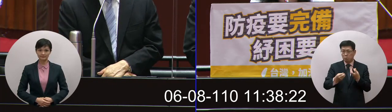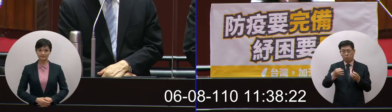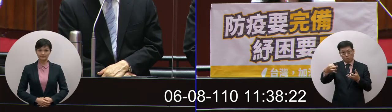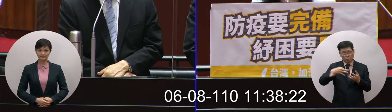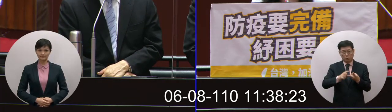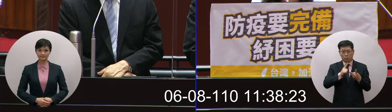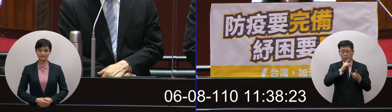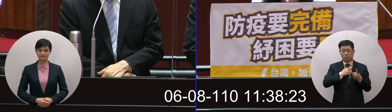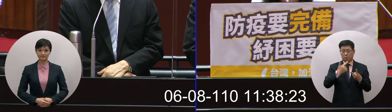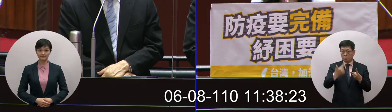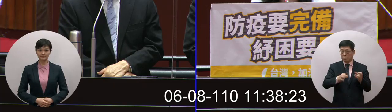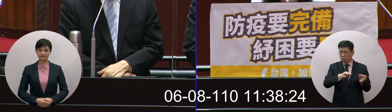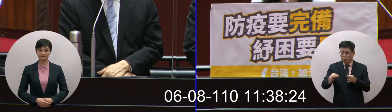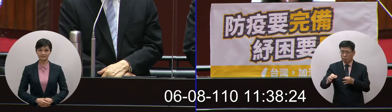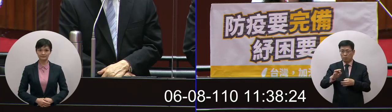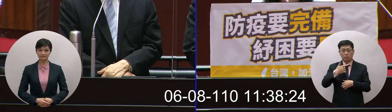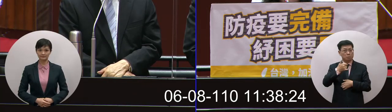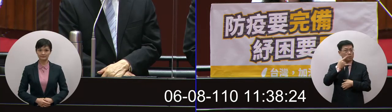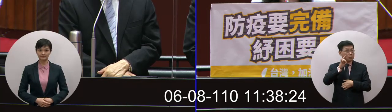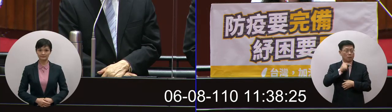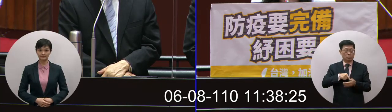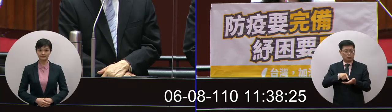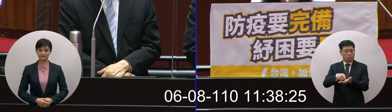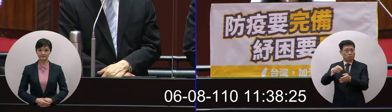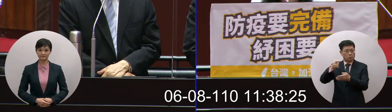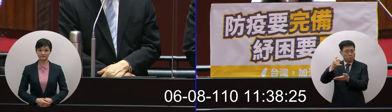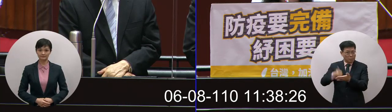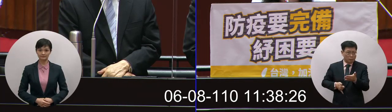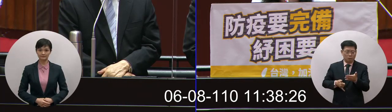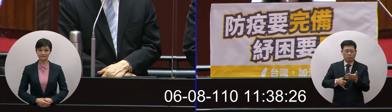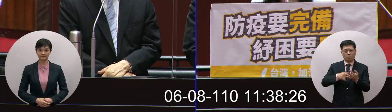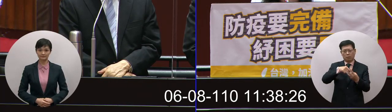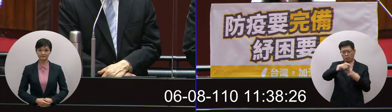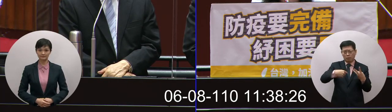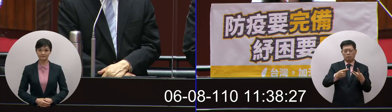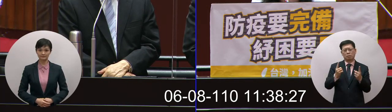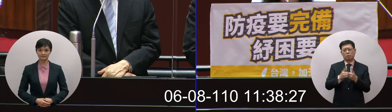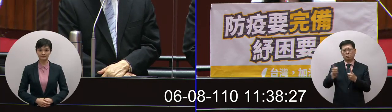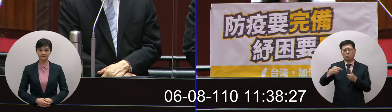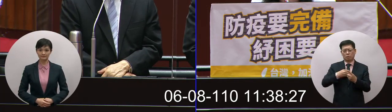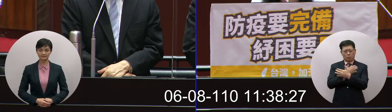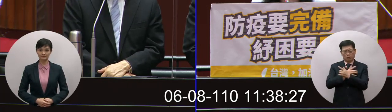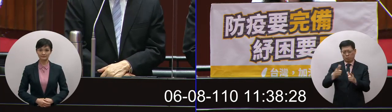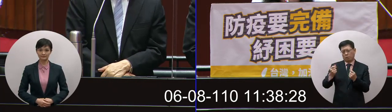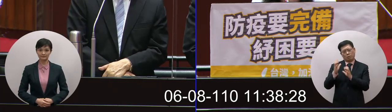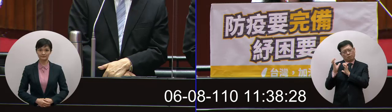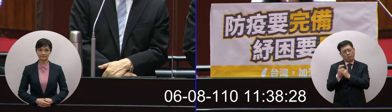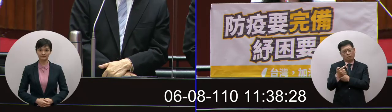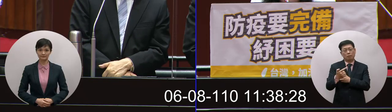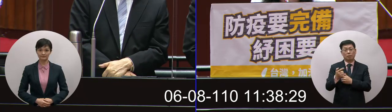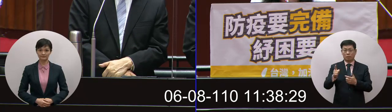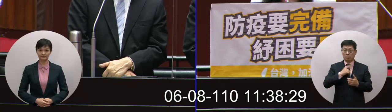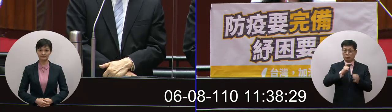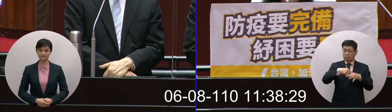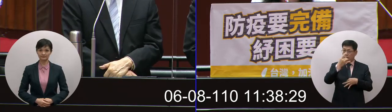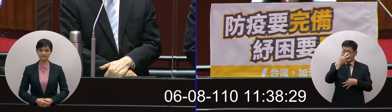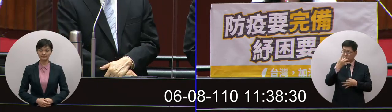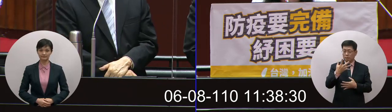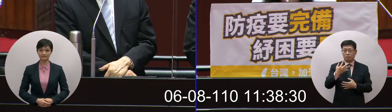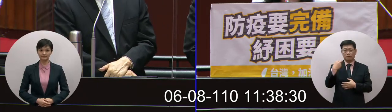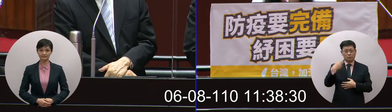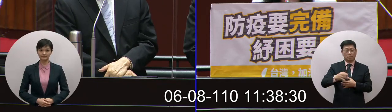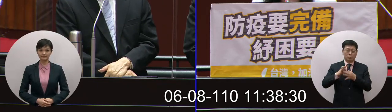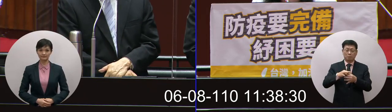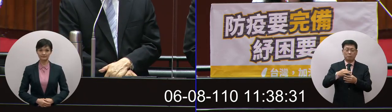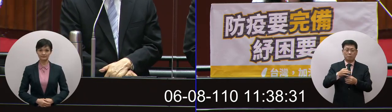收学费的方式，然后又或者是家长用退学的方式来做处理，那这其实又会对园方来说造成非常重大的负担，他减少了收入，但是他也要